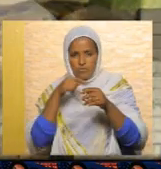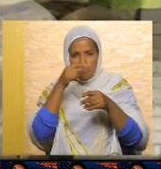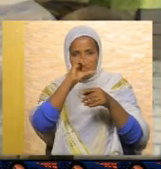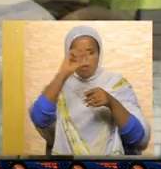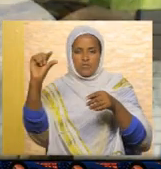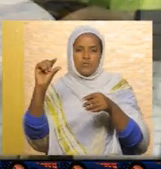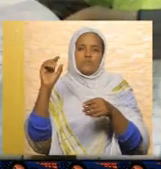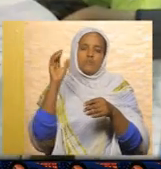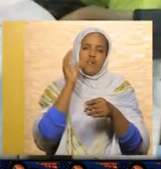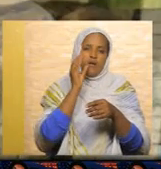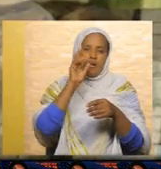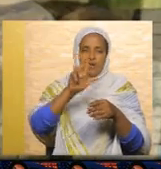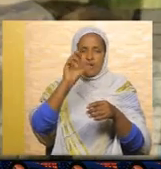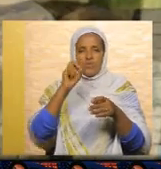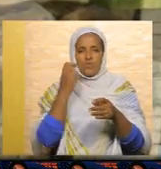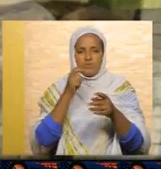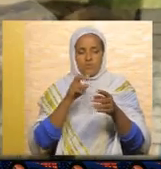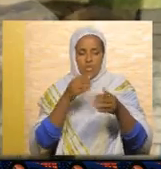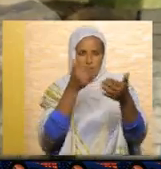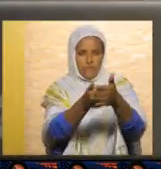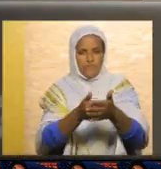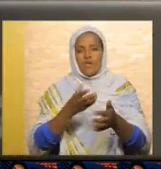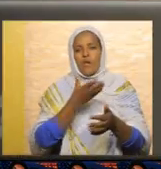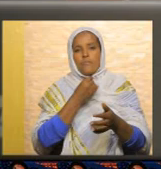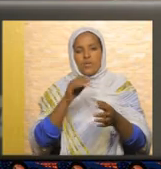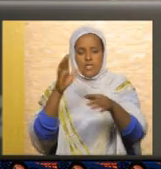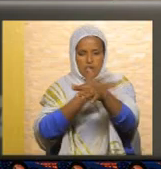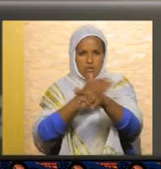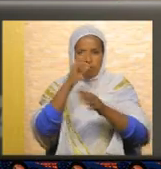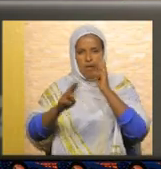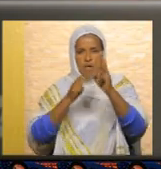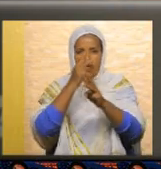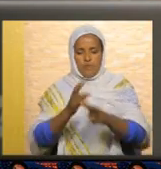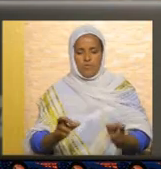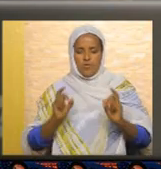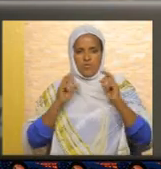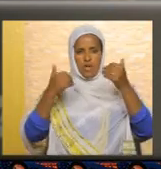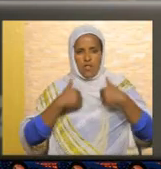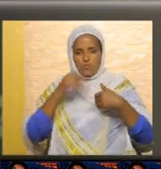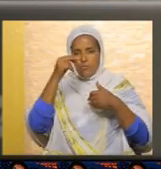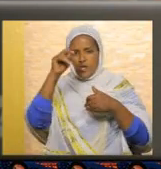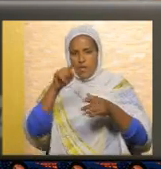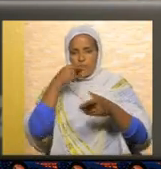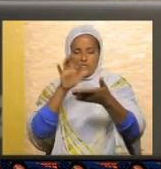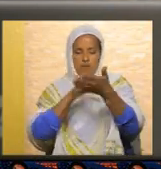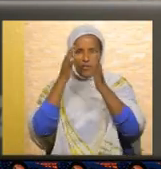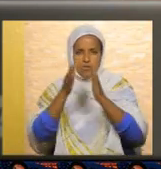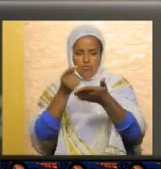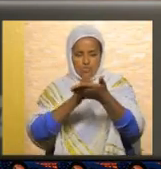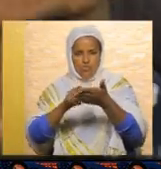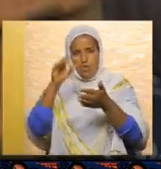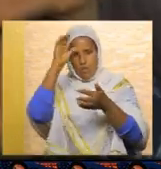የምእመኑ አመለካከት በሚል ርዕስ በሲስተር ሐረገወይን ነቸርነት የቀረበ ሲሆን የአማርኛ ስነ ግጥሞች ለዓለምና ለህይወት ያላቸው